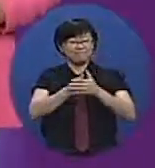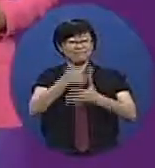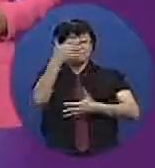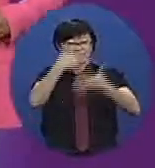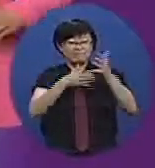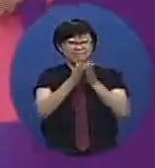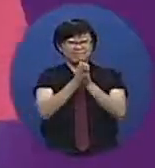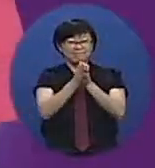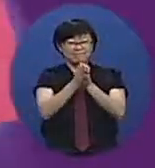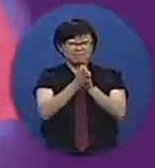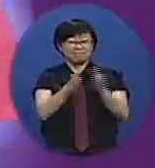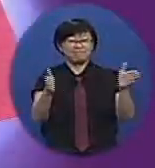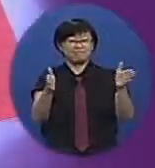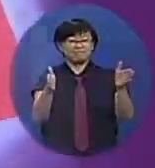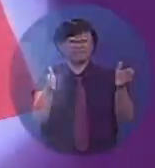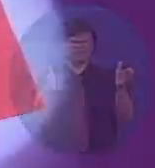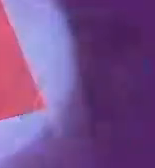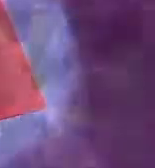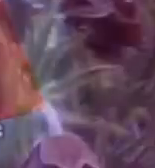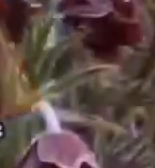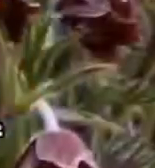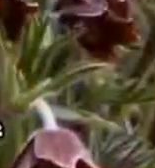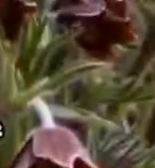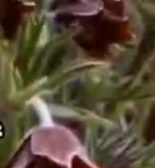보겠습니다. 뮤직 큐! 큐.